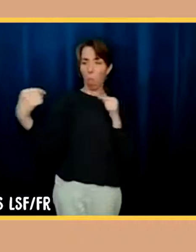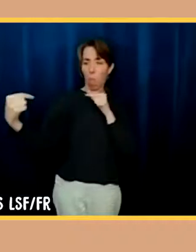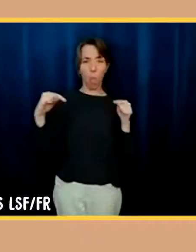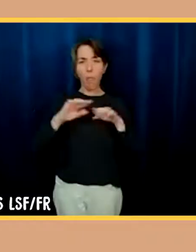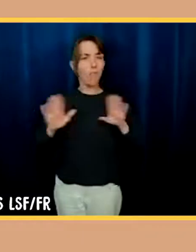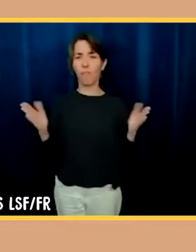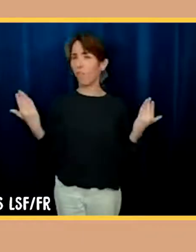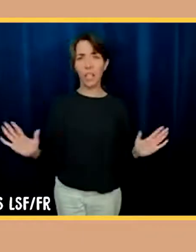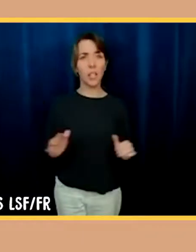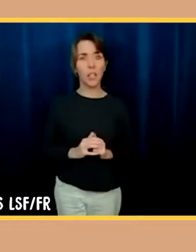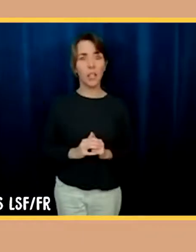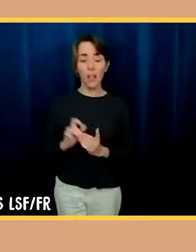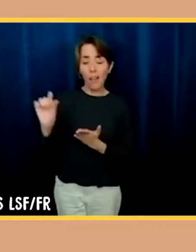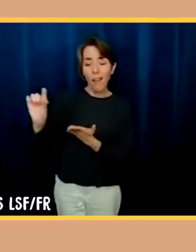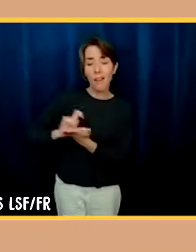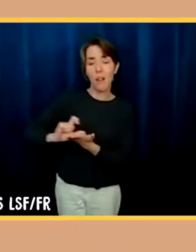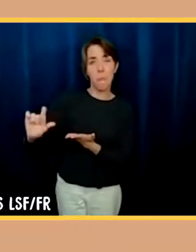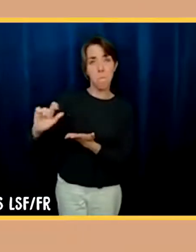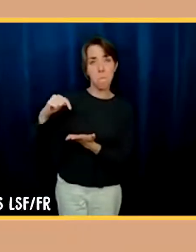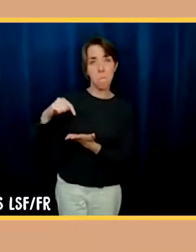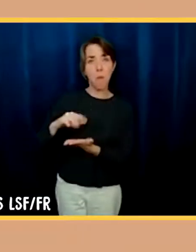que en islam, il y a le concept